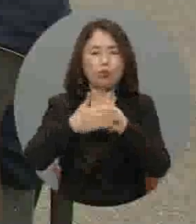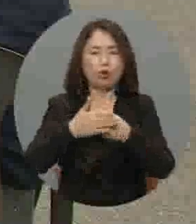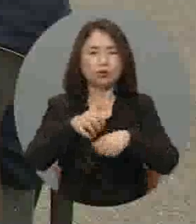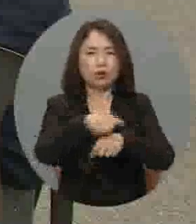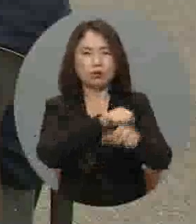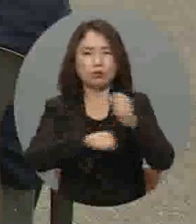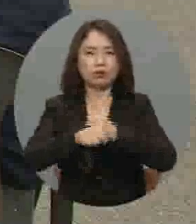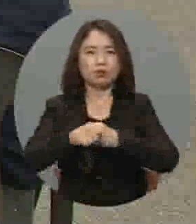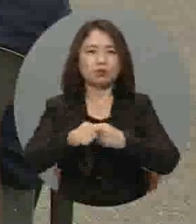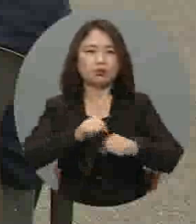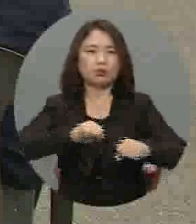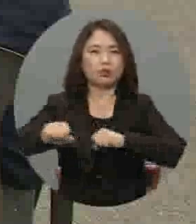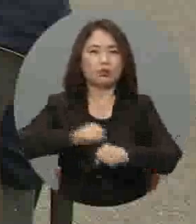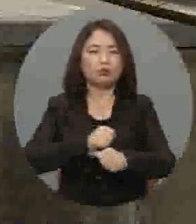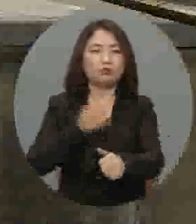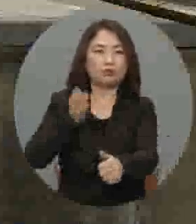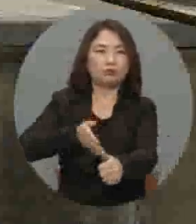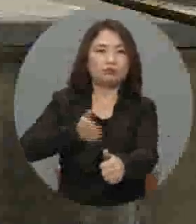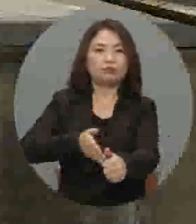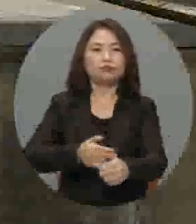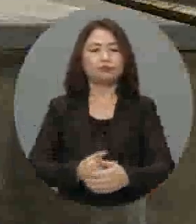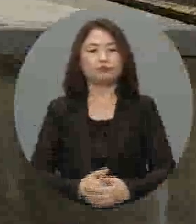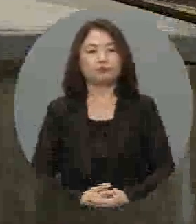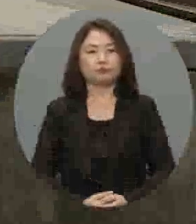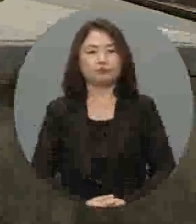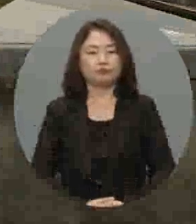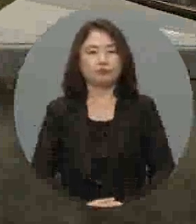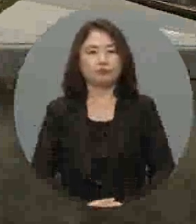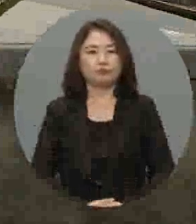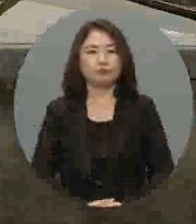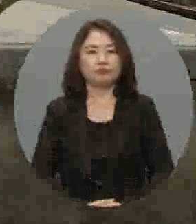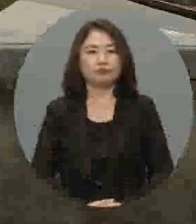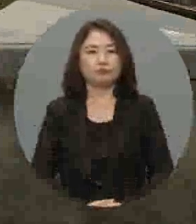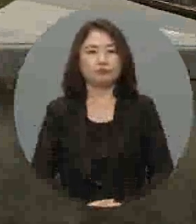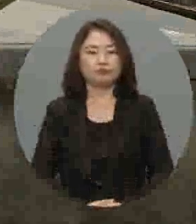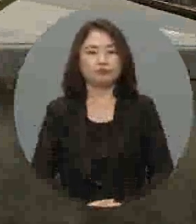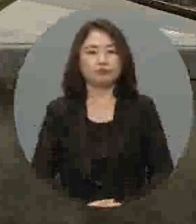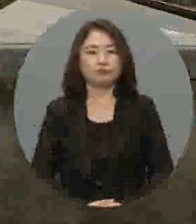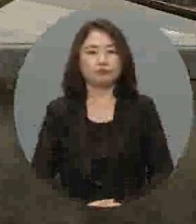적극 나서야 한다고 강조했습니다. MBC 뉴스 장미쁨입니다.